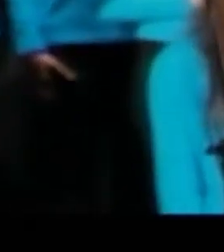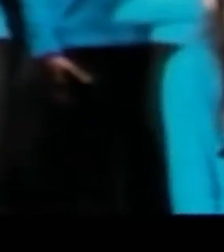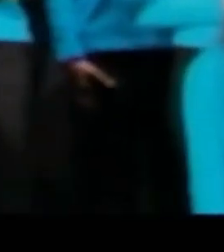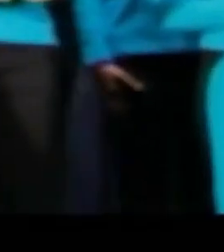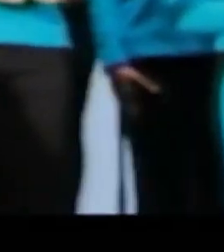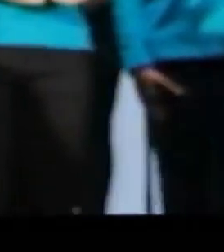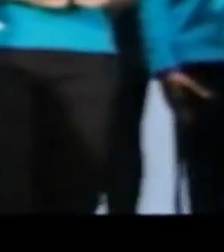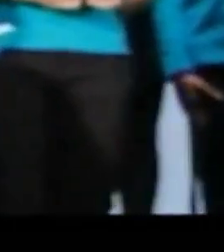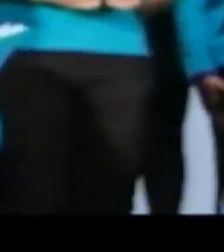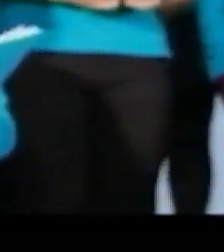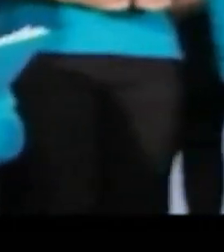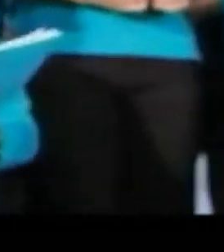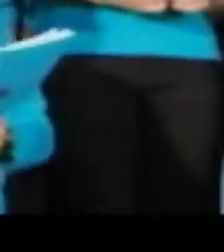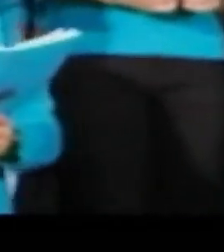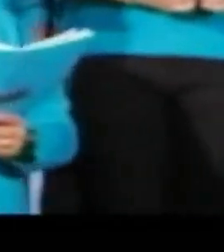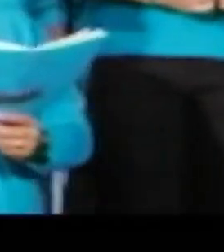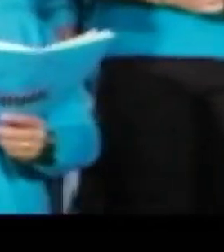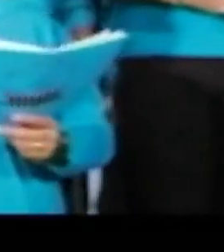ارواح